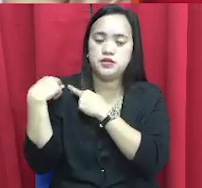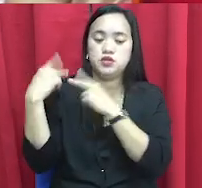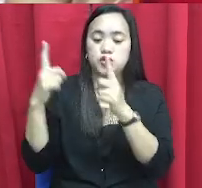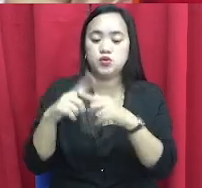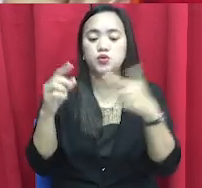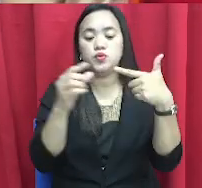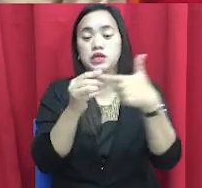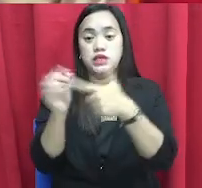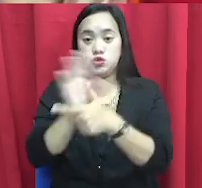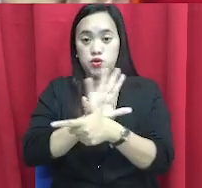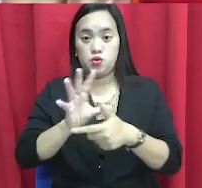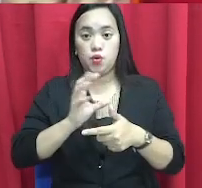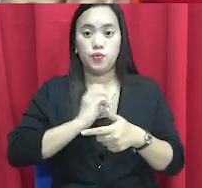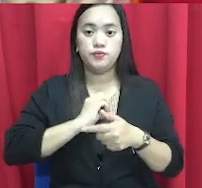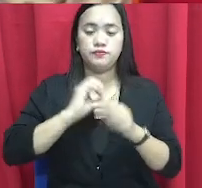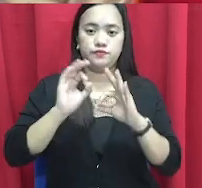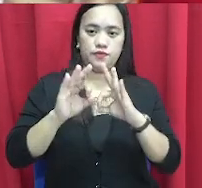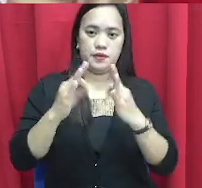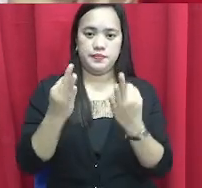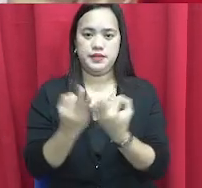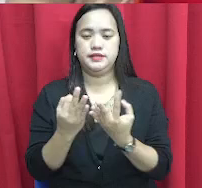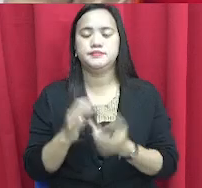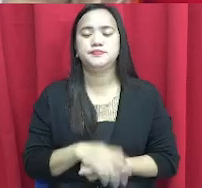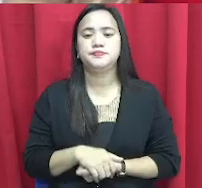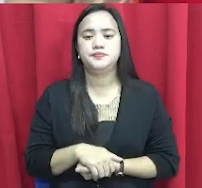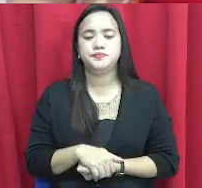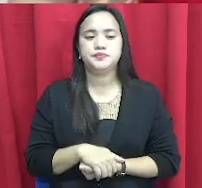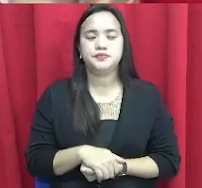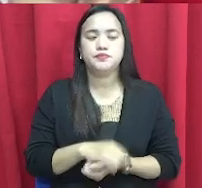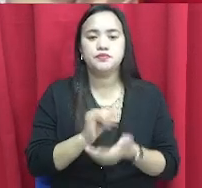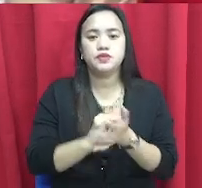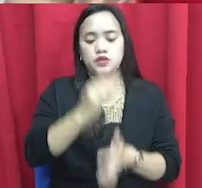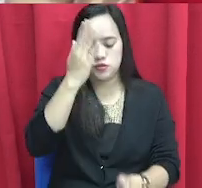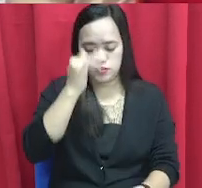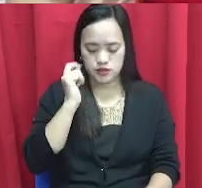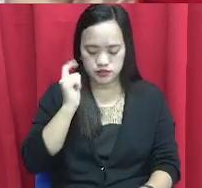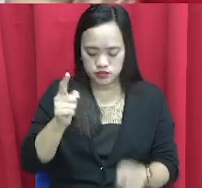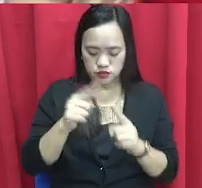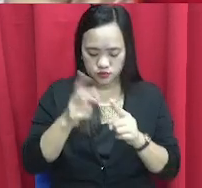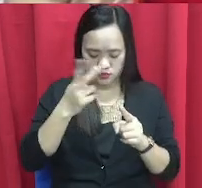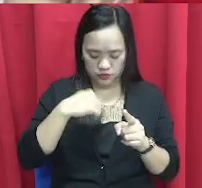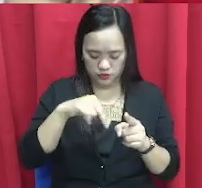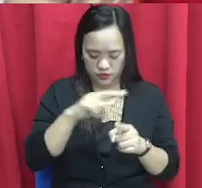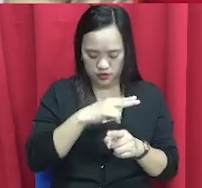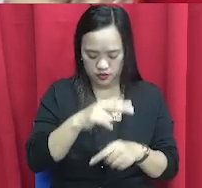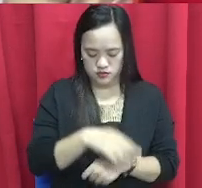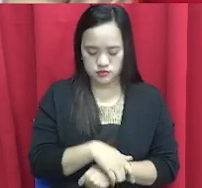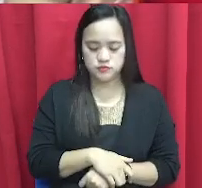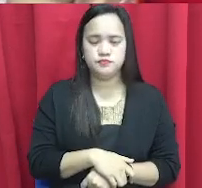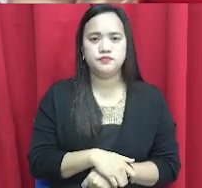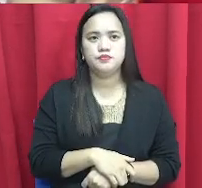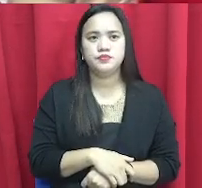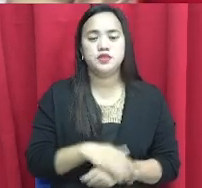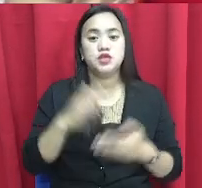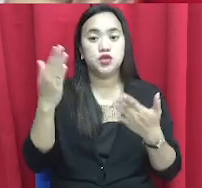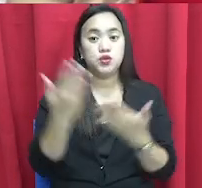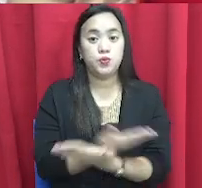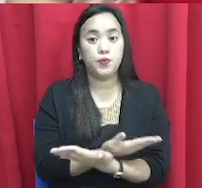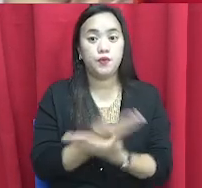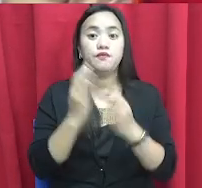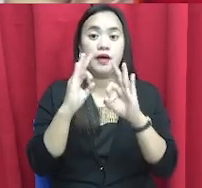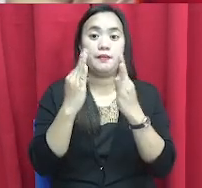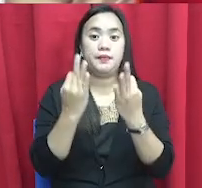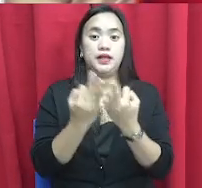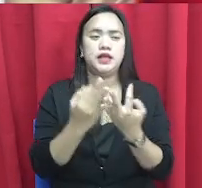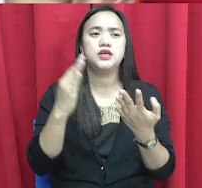lead our family Amen so katulad ng Sabi nga sir RJ so Kami po ay mga ah bagong pamilya bagong